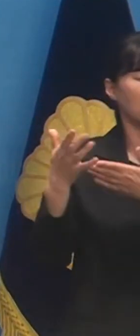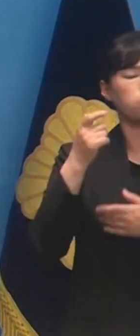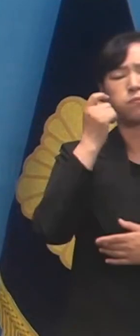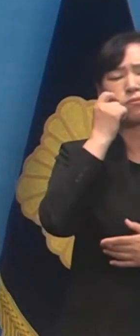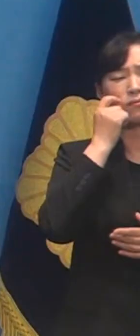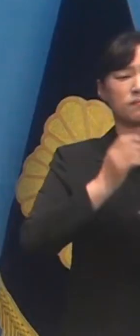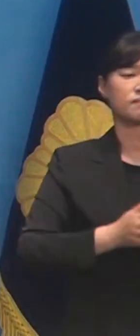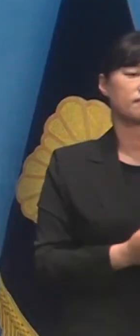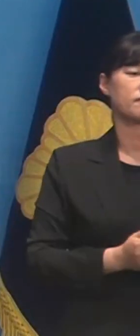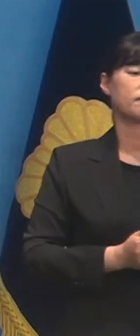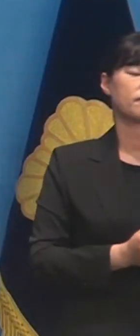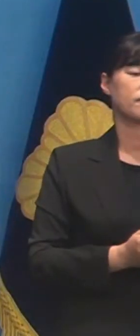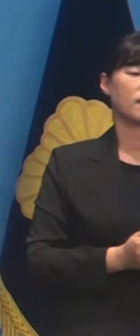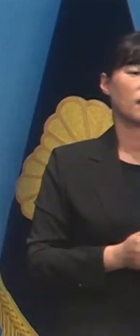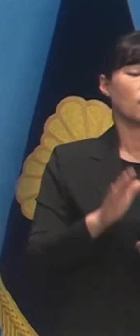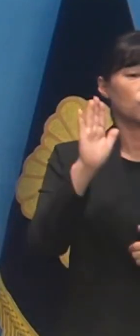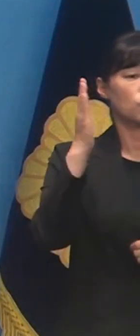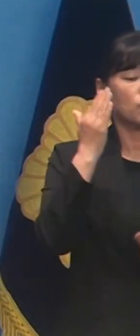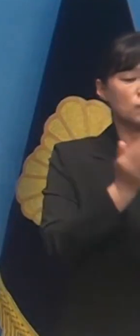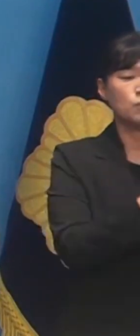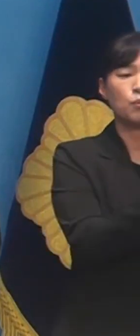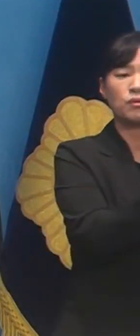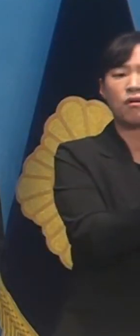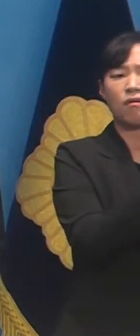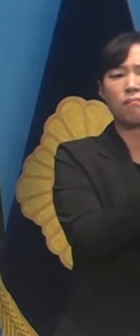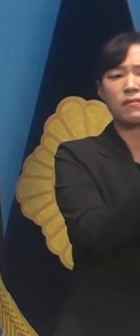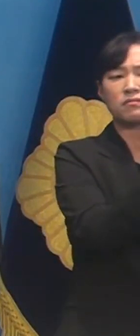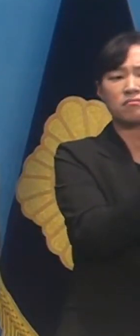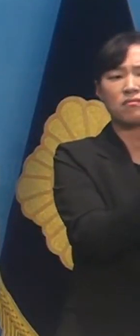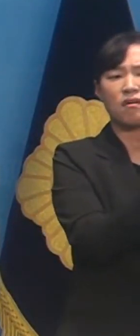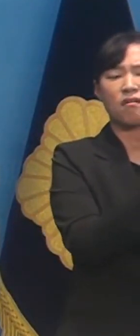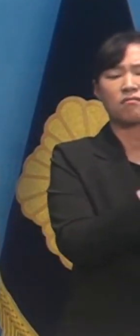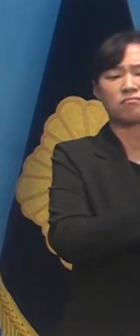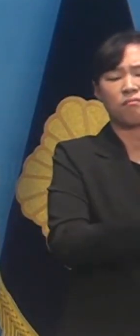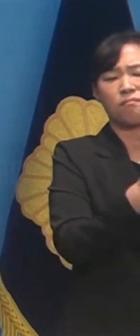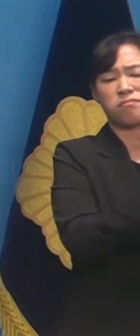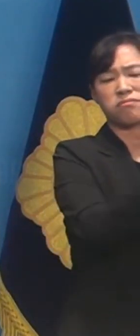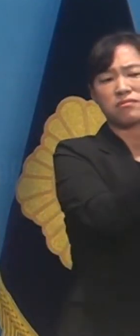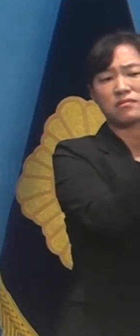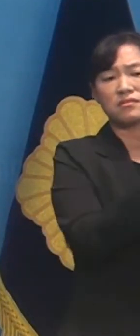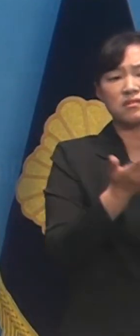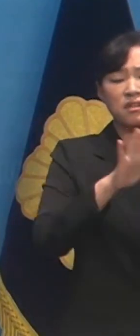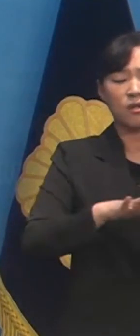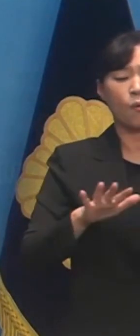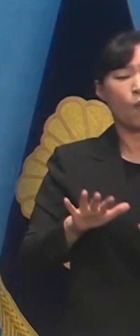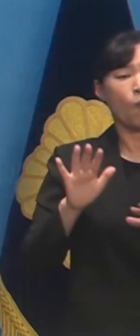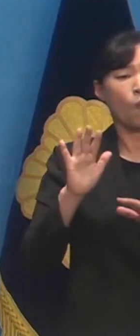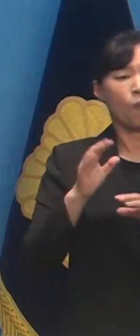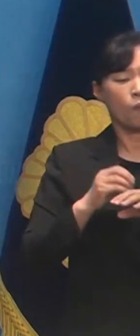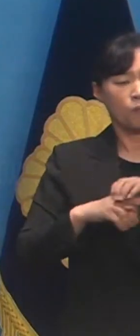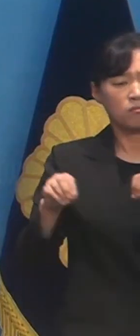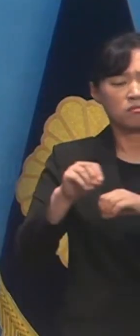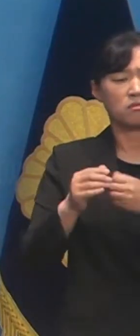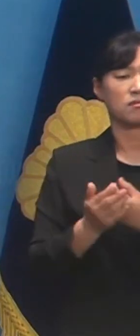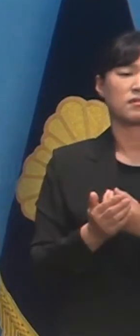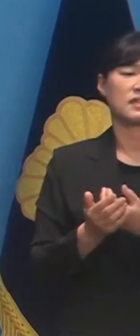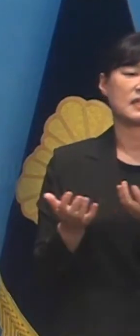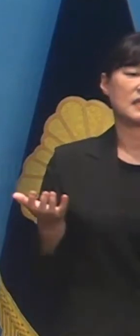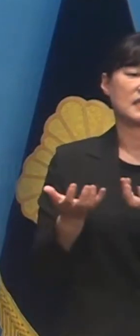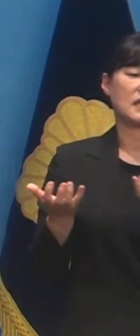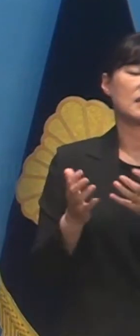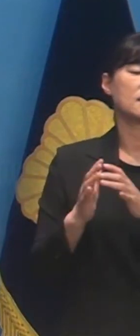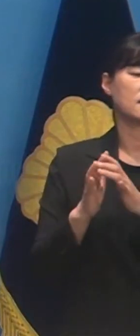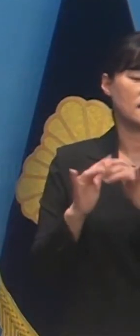없습니다. 최근 조선업이 다시 호황기를 맞고 있지만 정작 조선업 경쟁력의 핵심이라고 할 수